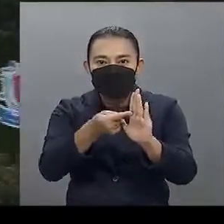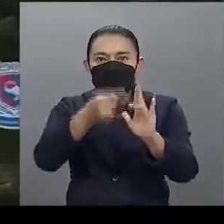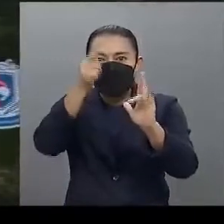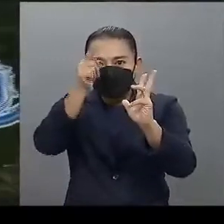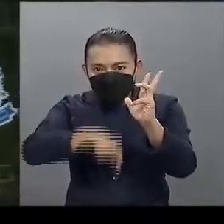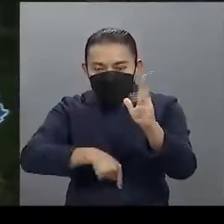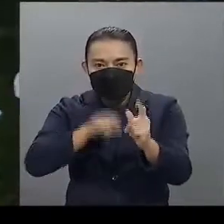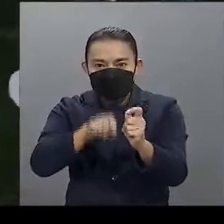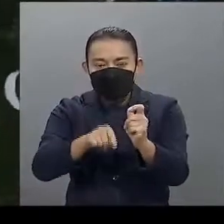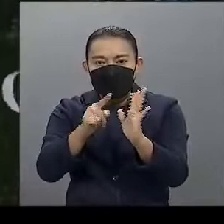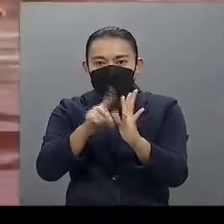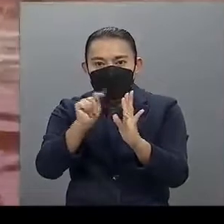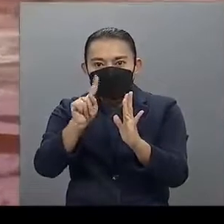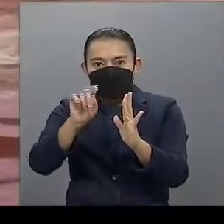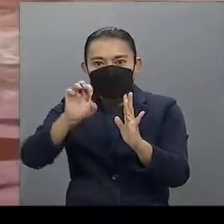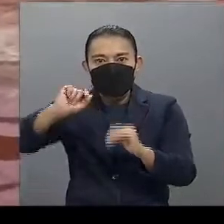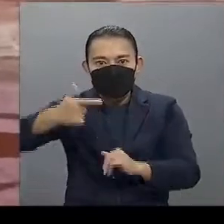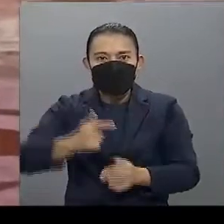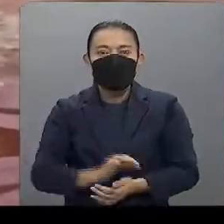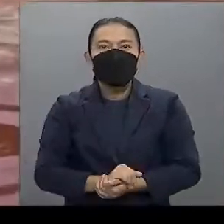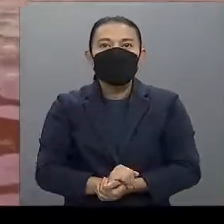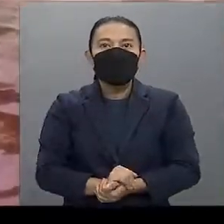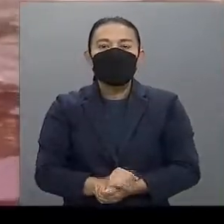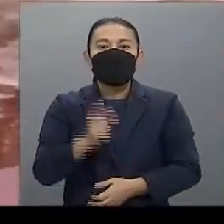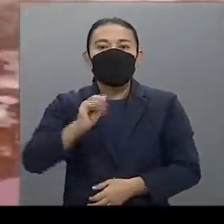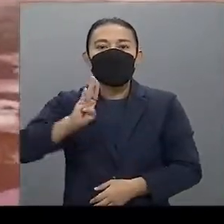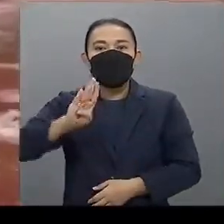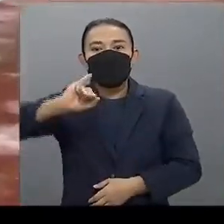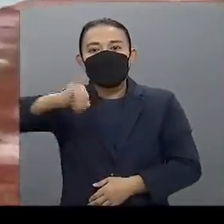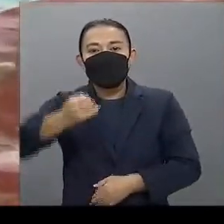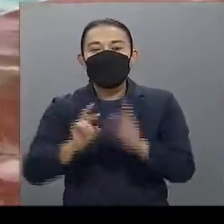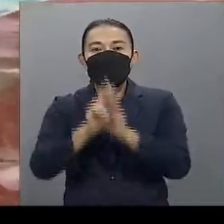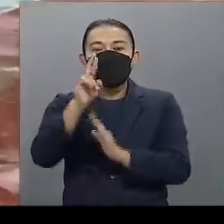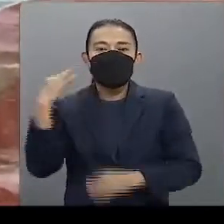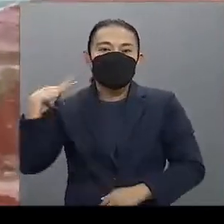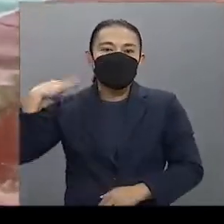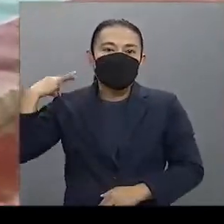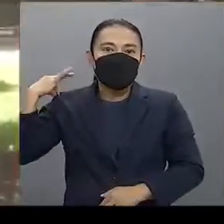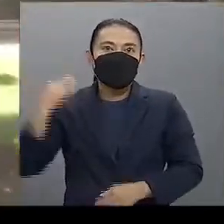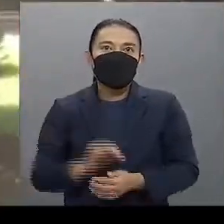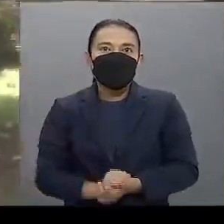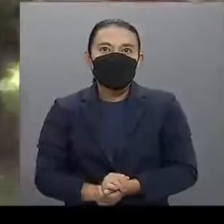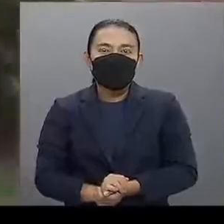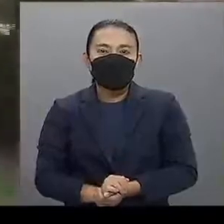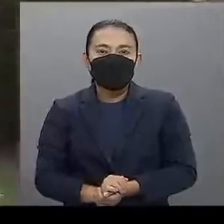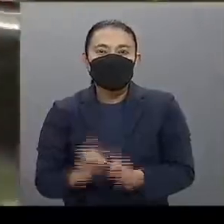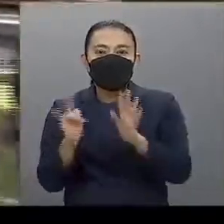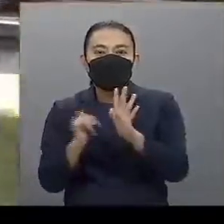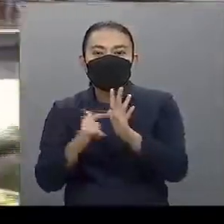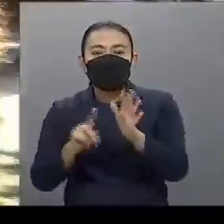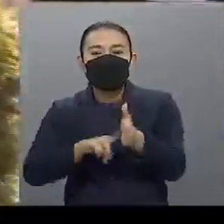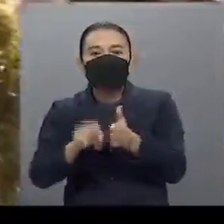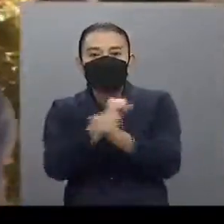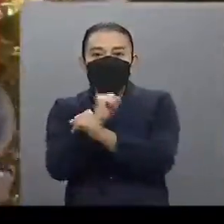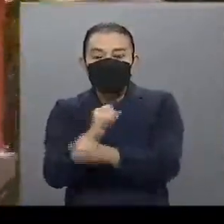และเจ้าหน้าที่อบจ.เชียงรายร่วมกับจิตอาสาพระราชทานเข้าฉีดพ่นยาฆ่าเชื้อและทำความสะอาด